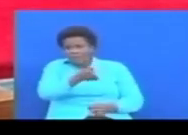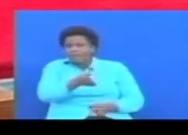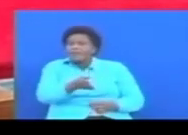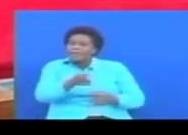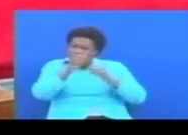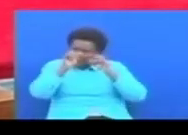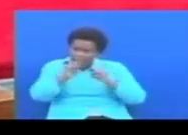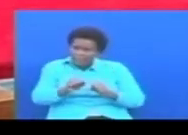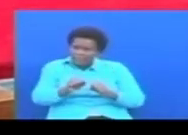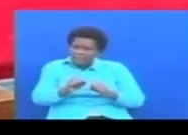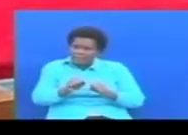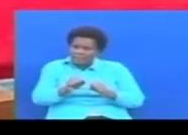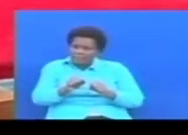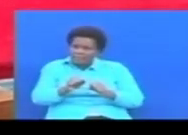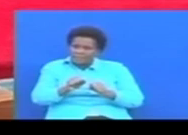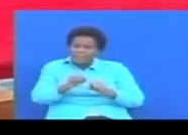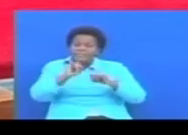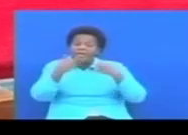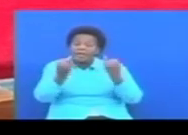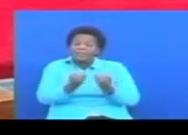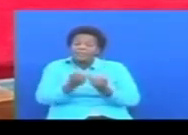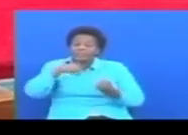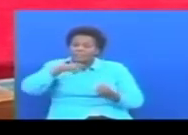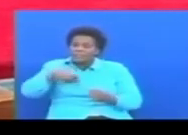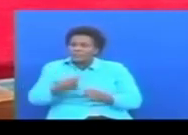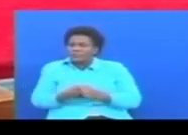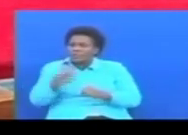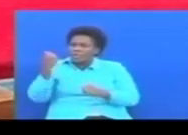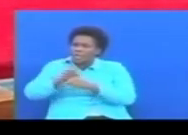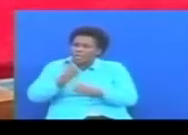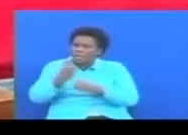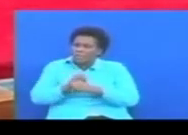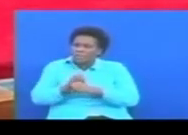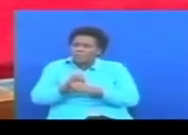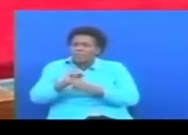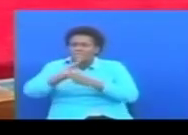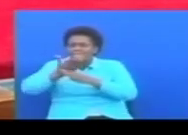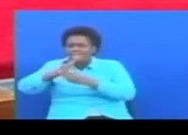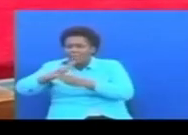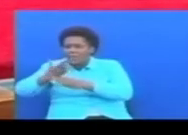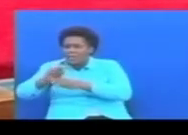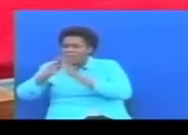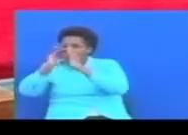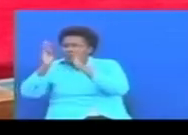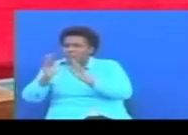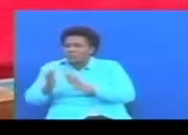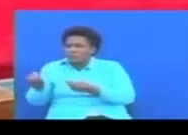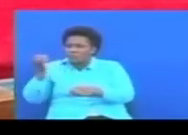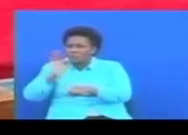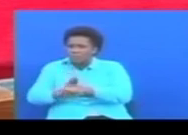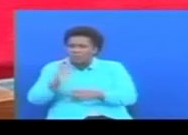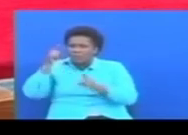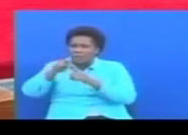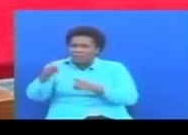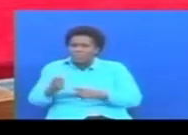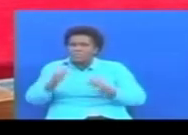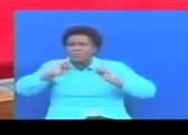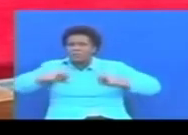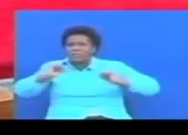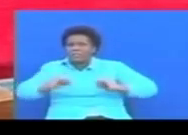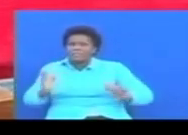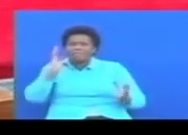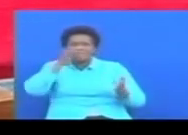zetu zimekuwa siku zote zikitengeneza miundombinu kuruhusu watalii kuweza kufika maeneo yao kirahisi. Na